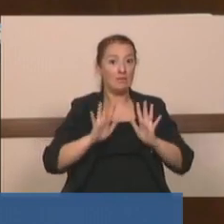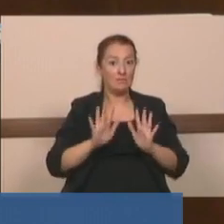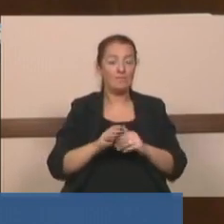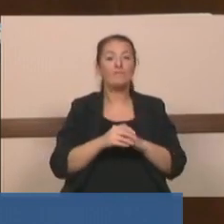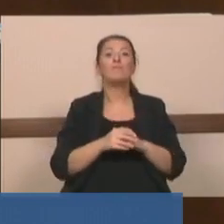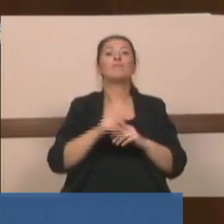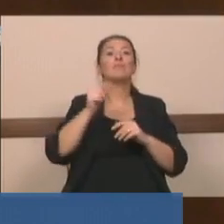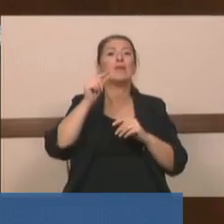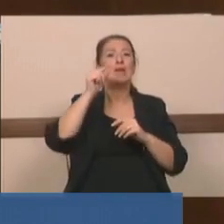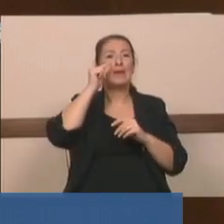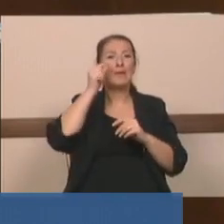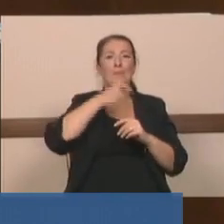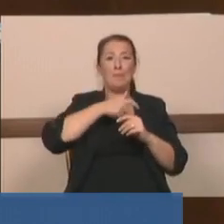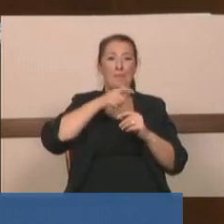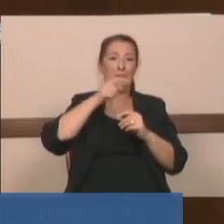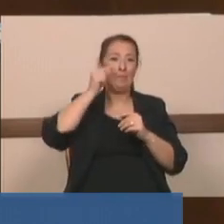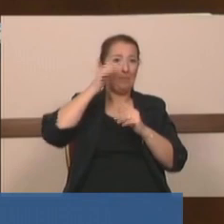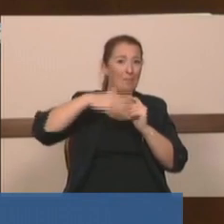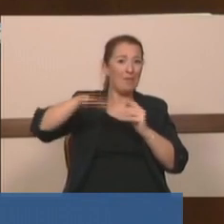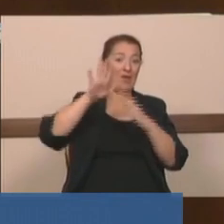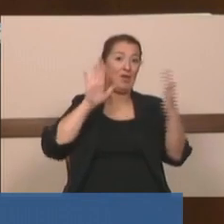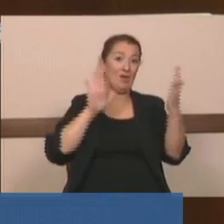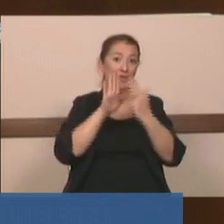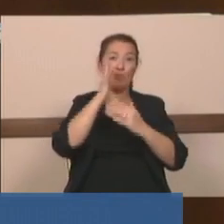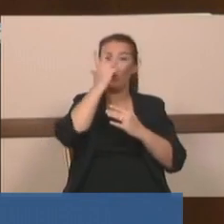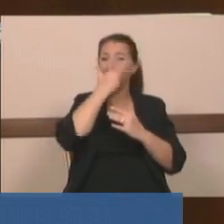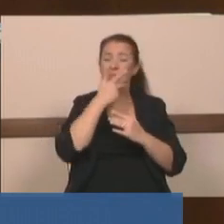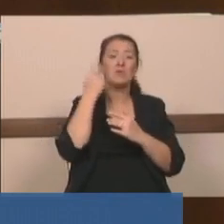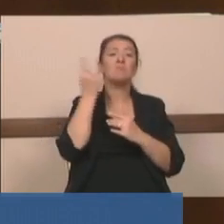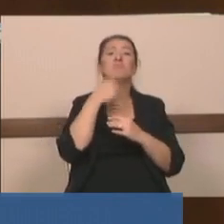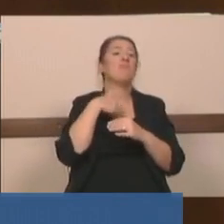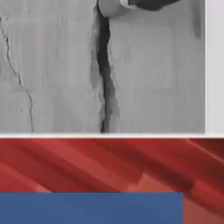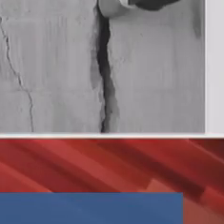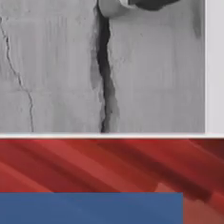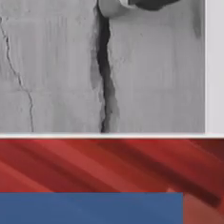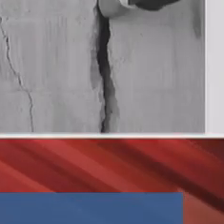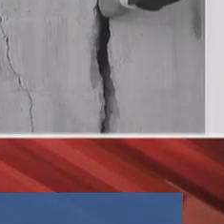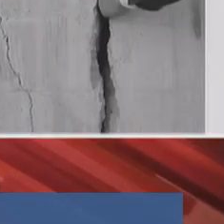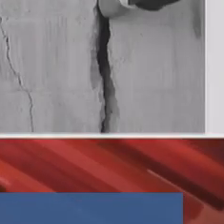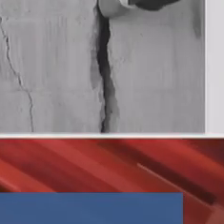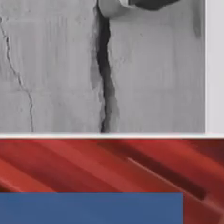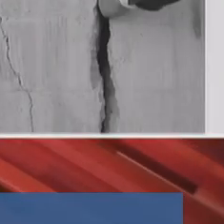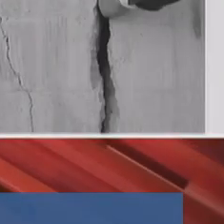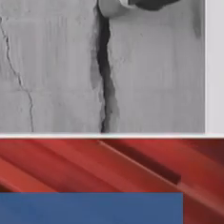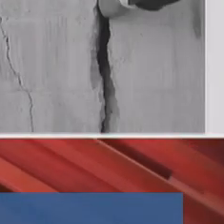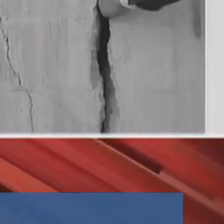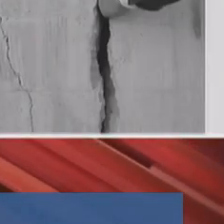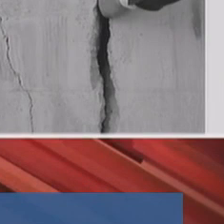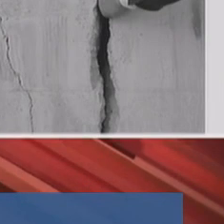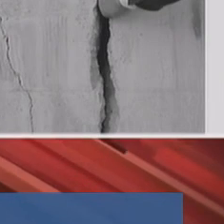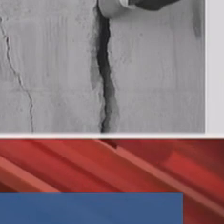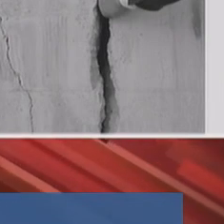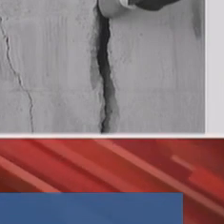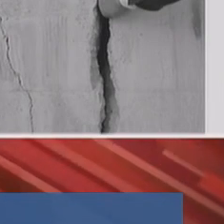karşısına çıkıp da utanacağımız hiçbir şey yapmadık ve yapmayız da. Ama bugün gelir de siz üç ay